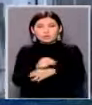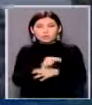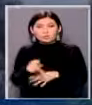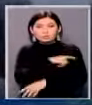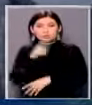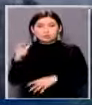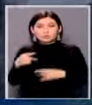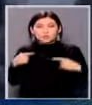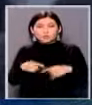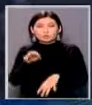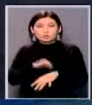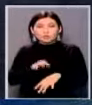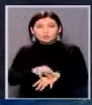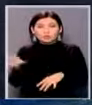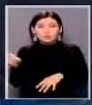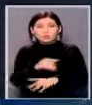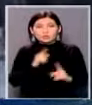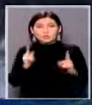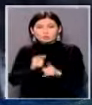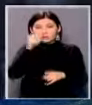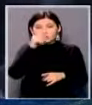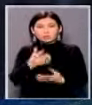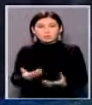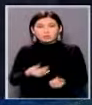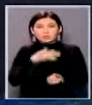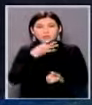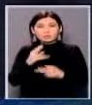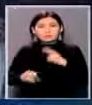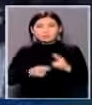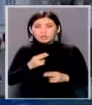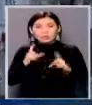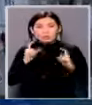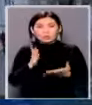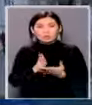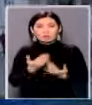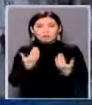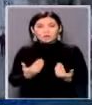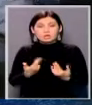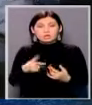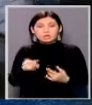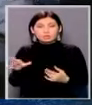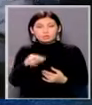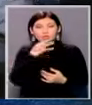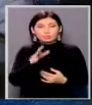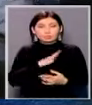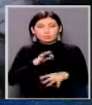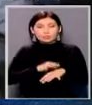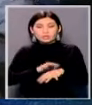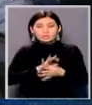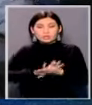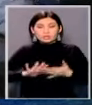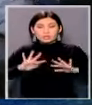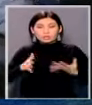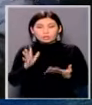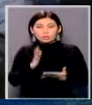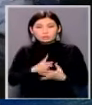дәрігерлері ковидке шалдыққан пациенттерді қабылдап үлгере алмай жатқандарына шағымданып отыр. Босния және Герцеговинада эпидемиологиялық ахуал күн